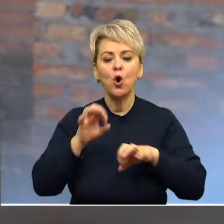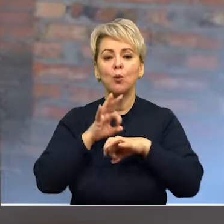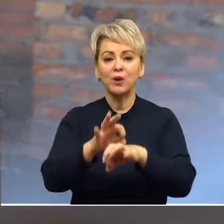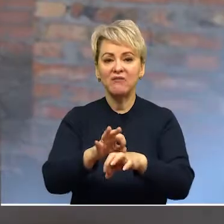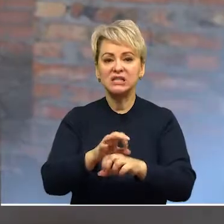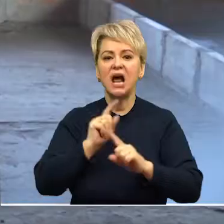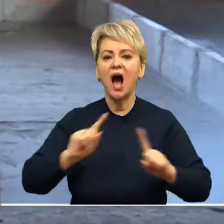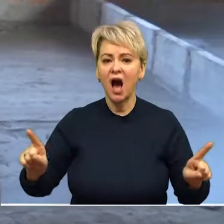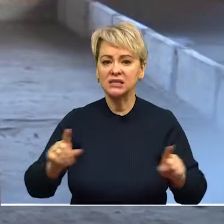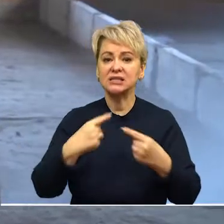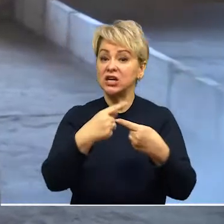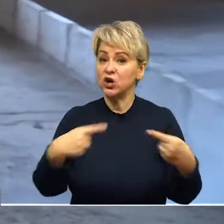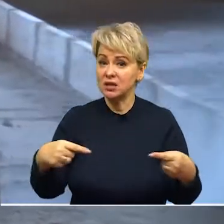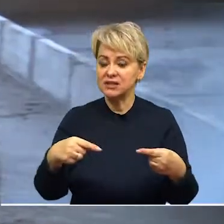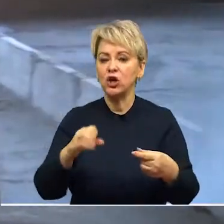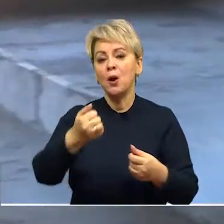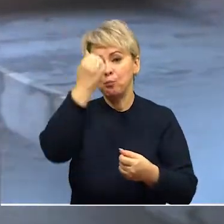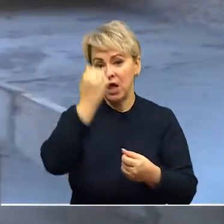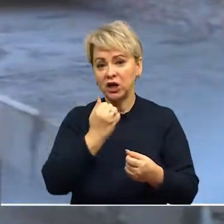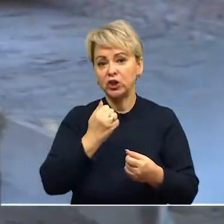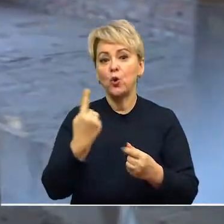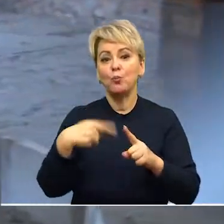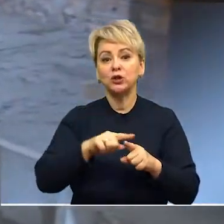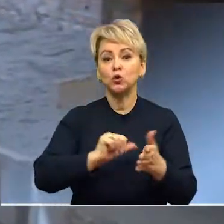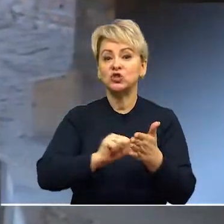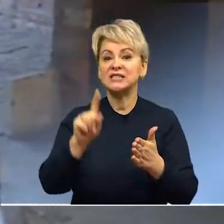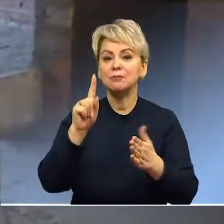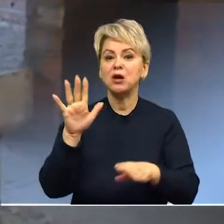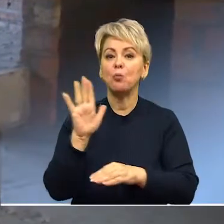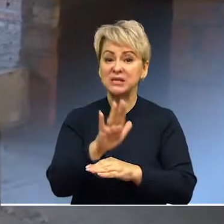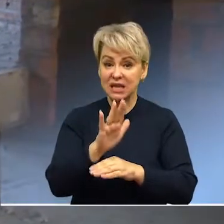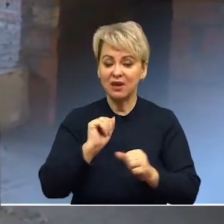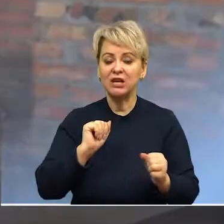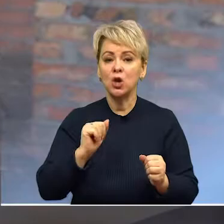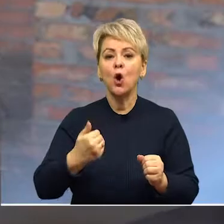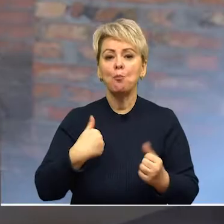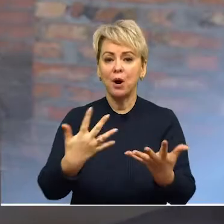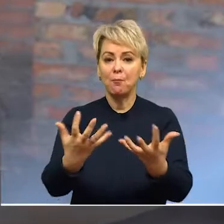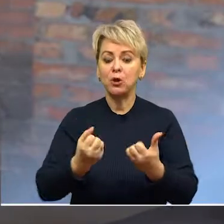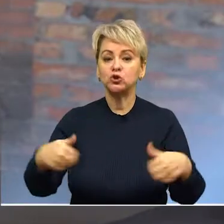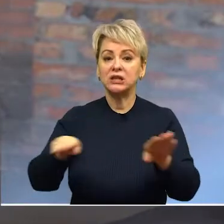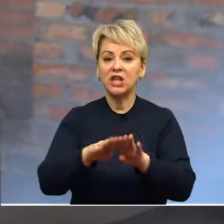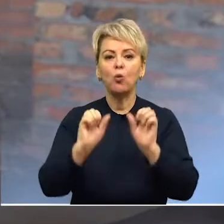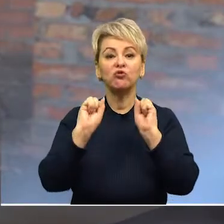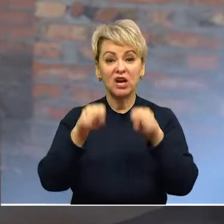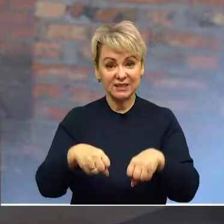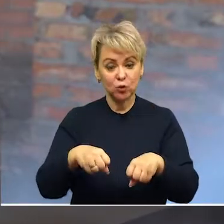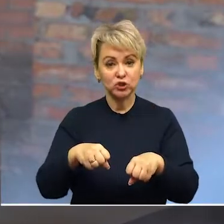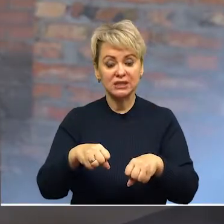Проводили акции всевозможные. И благодаря потом 61-му постановлению мы получили такую